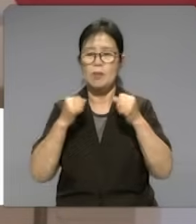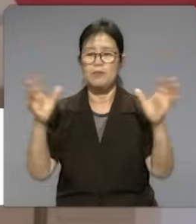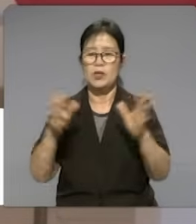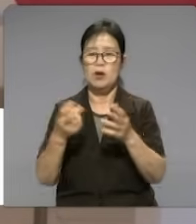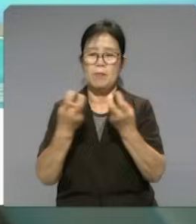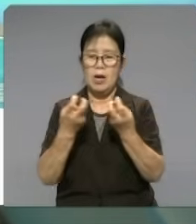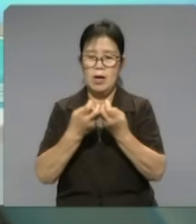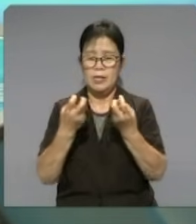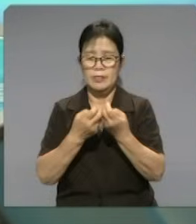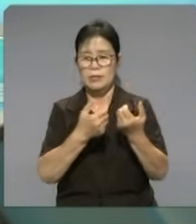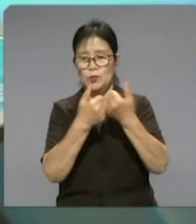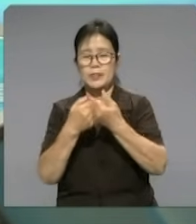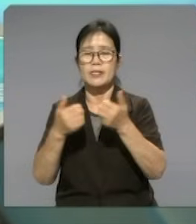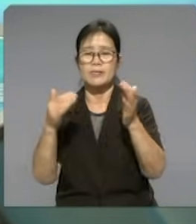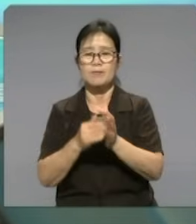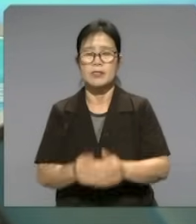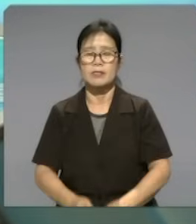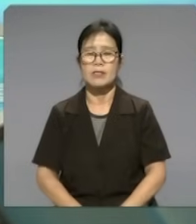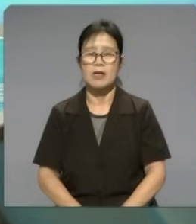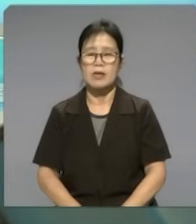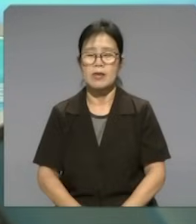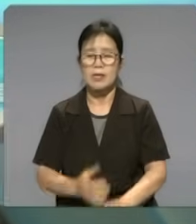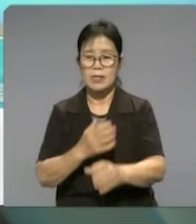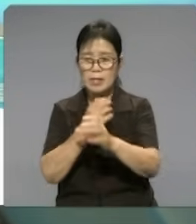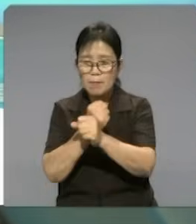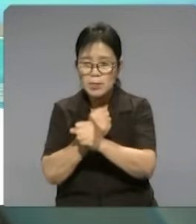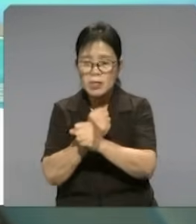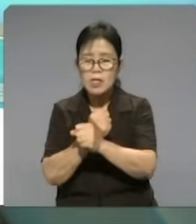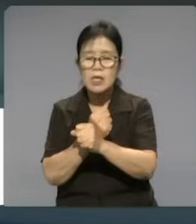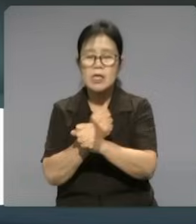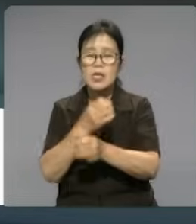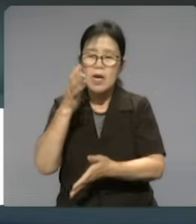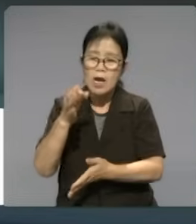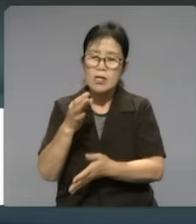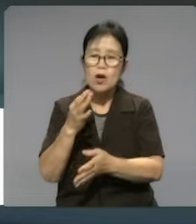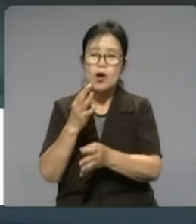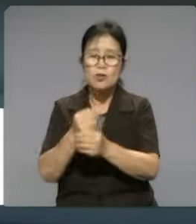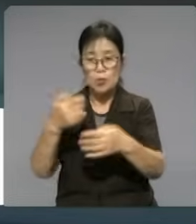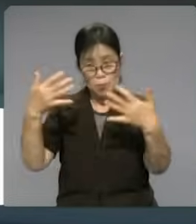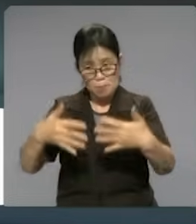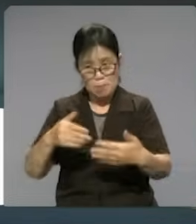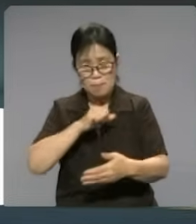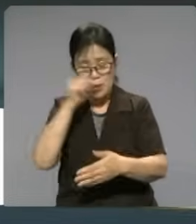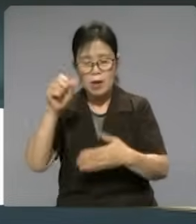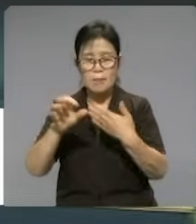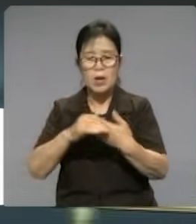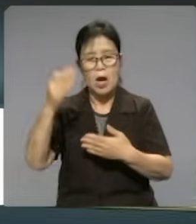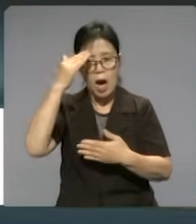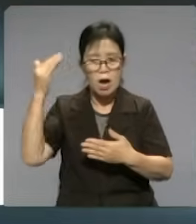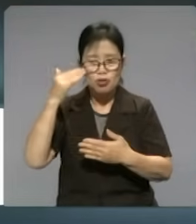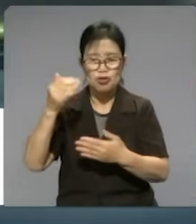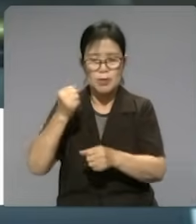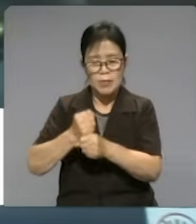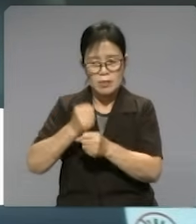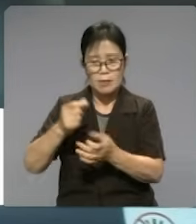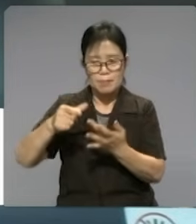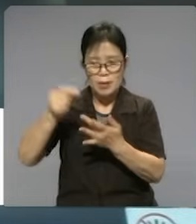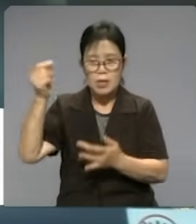방안까지 다뤘습니다. 납기 가격에 기술 이전 등의 조건까지 맞으면 한국산을 택할 가능성이